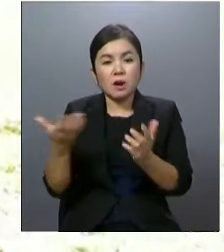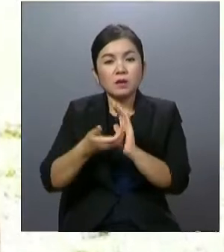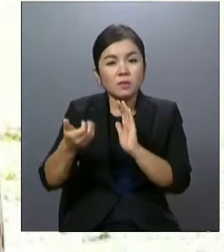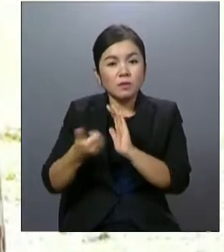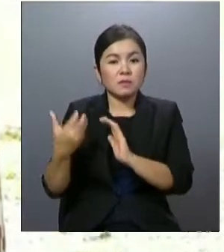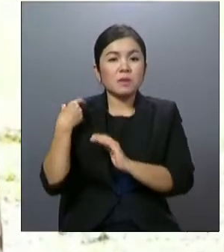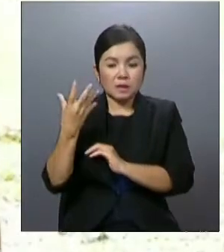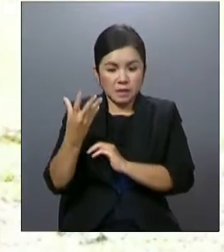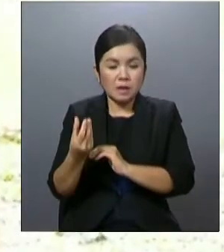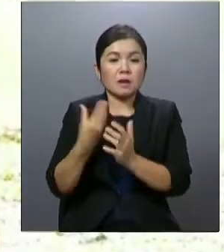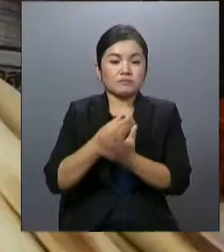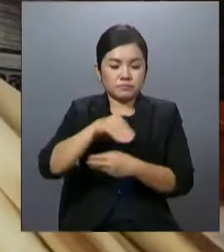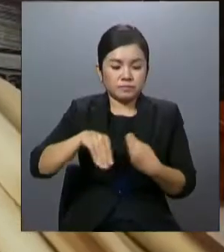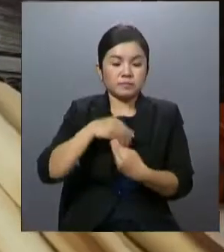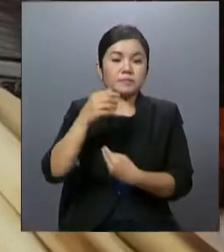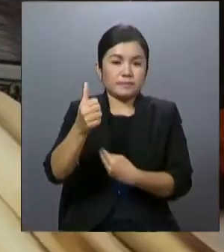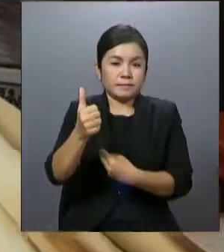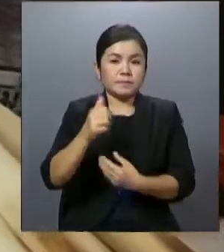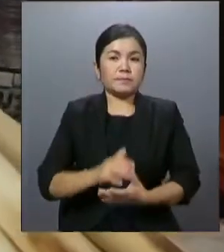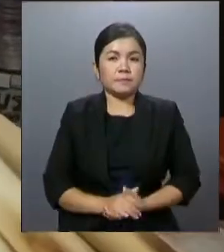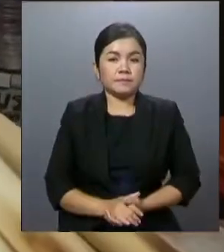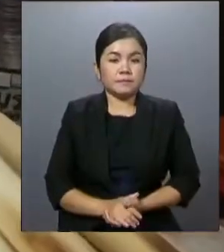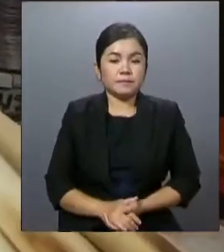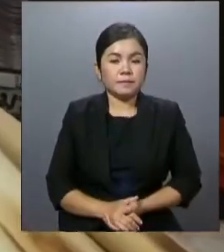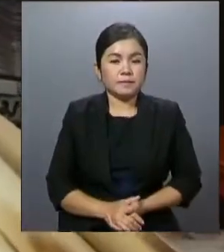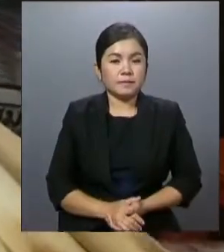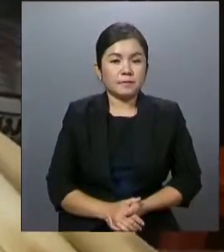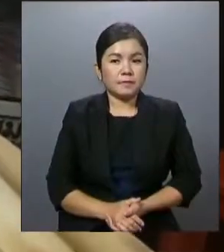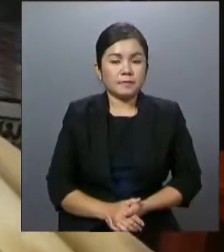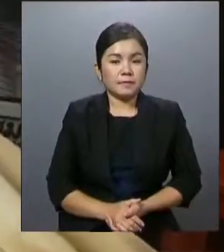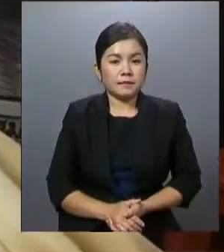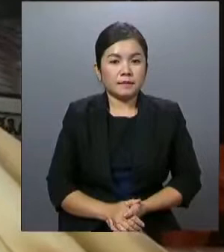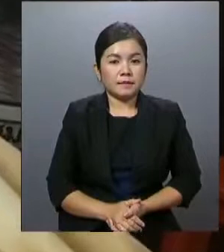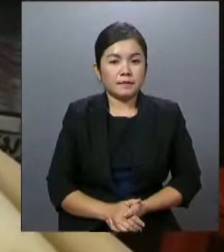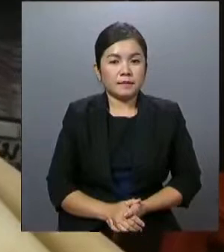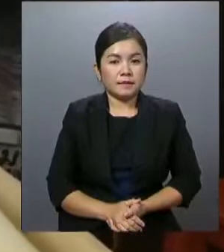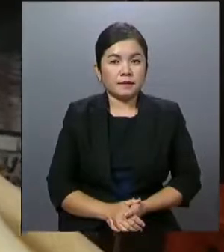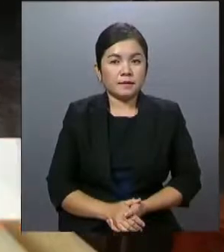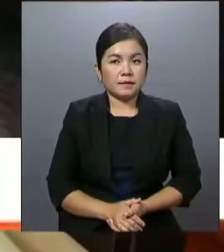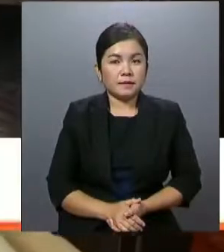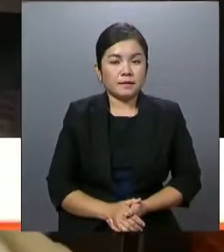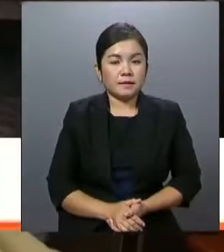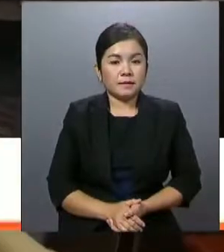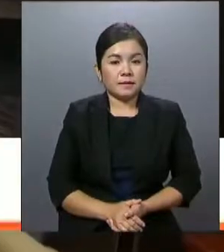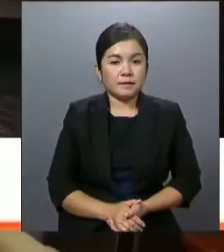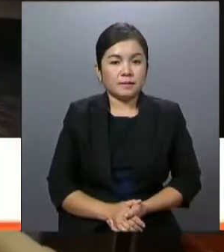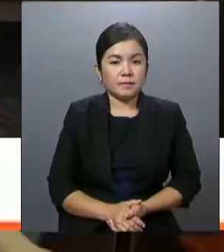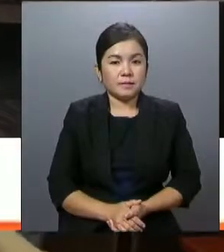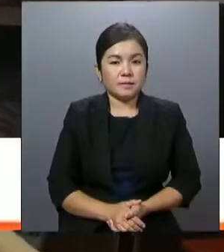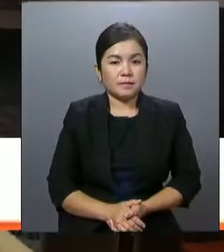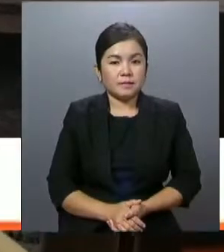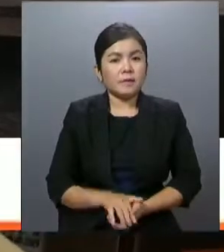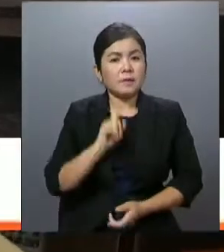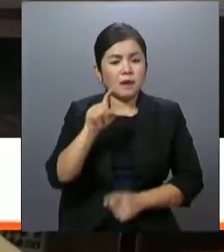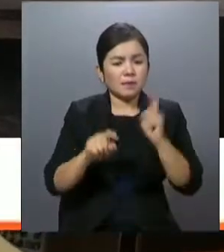ได้อยู่ได้อยู ่มันมากนักท่องเที่ยวเนี่ยนะเปิ้นซื้ออะหยังไปเป็นของฝากมากที่สุดเจ้า ก็จะมี